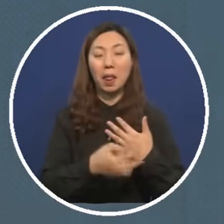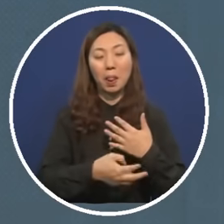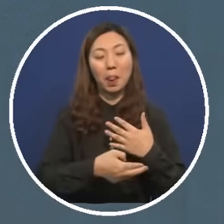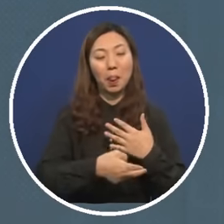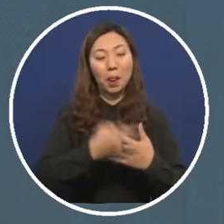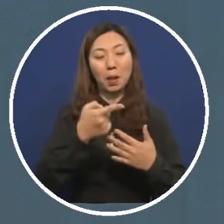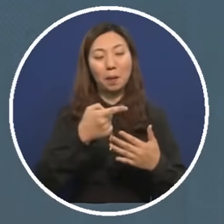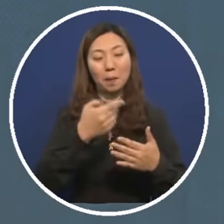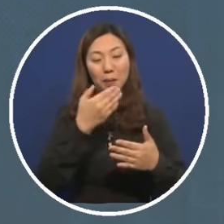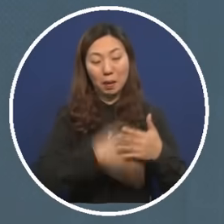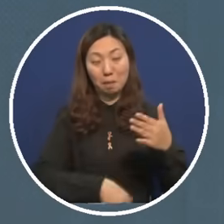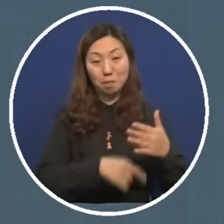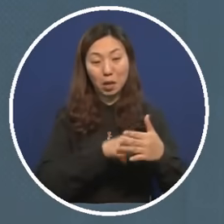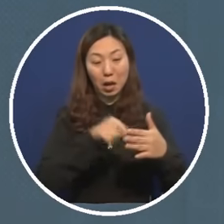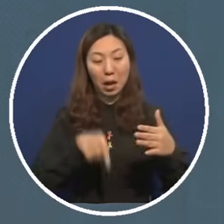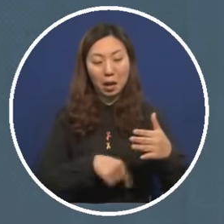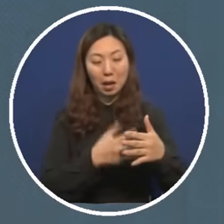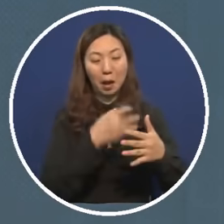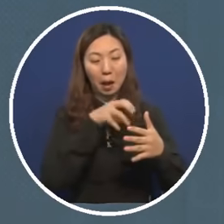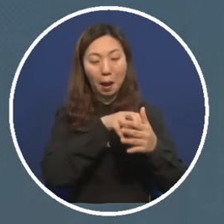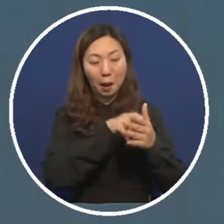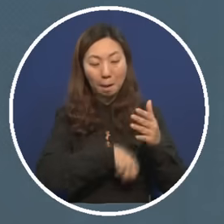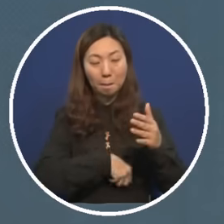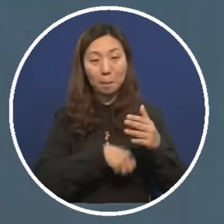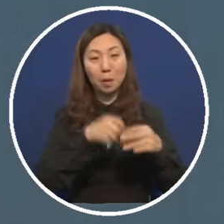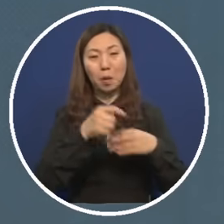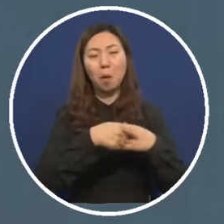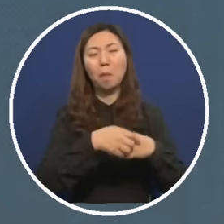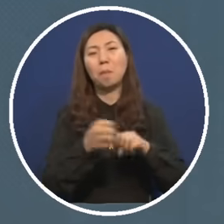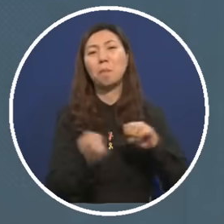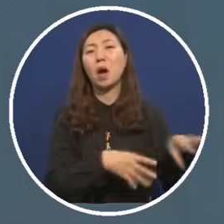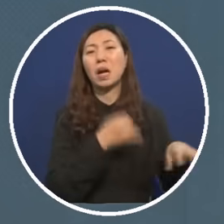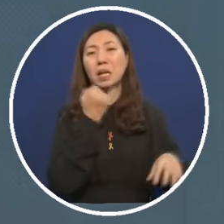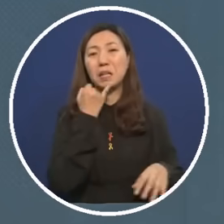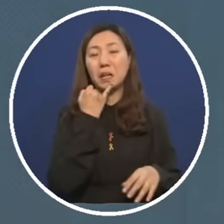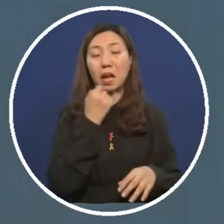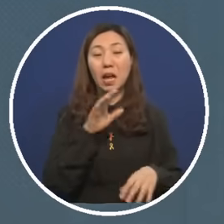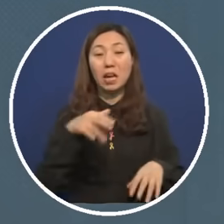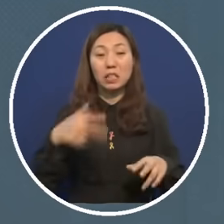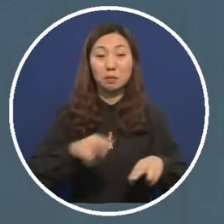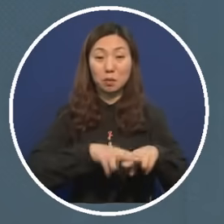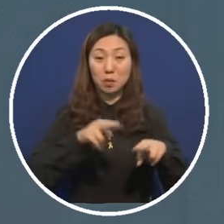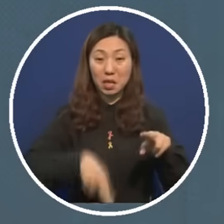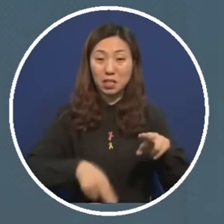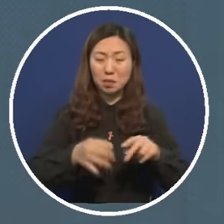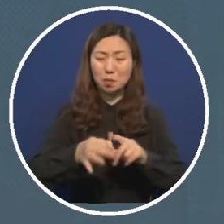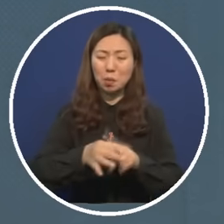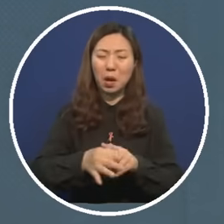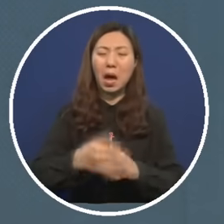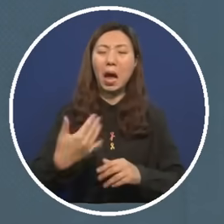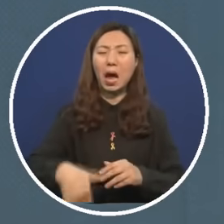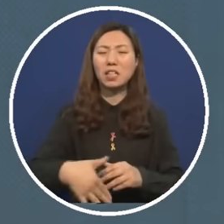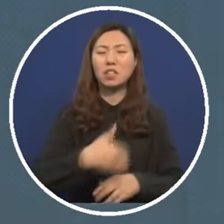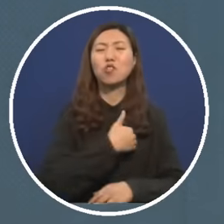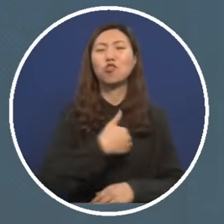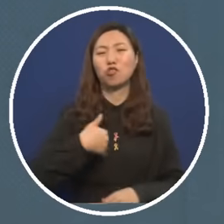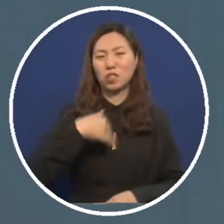되나? 된다. 이제 퇴직한 지 얼마 안 되니까 연금도 좀 남았을 때 좀 더